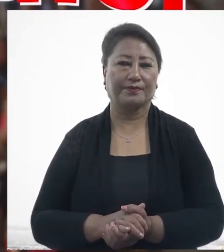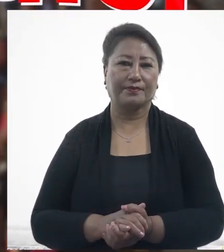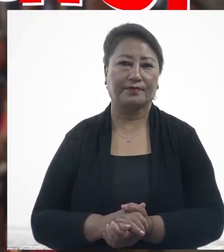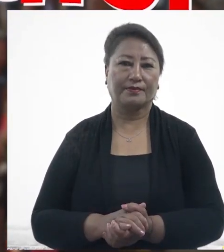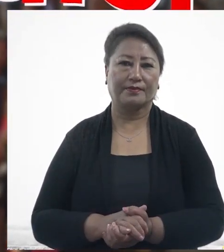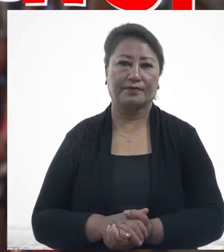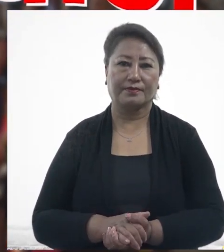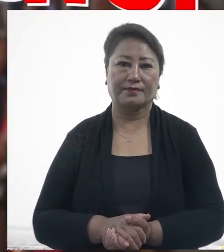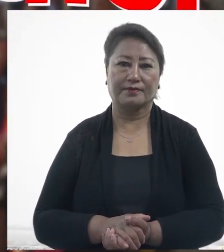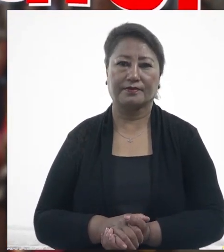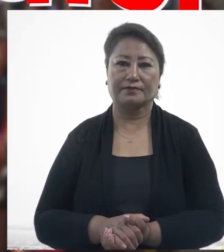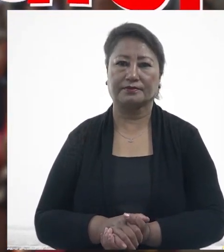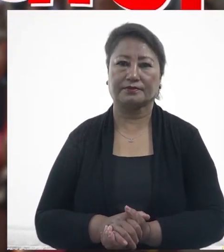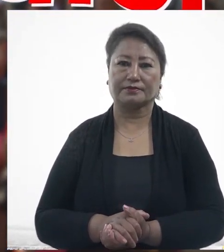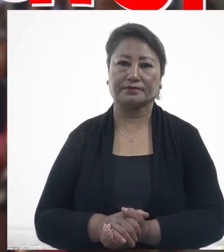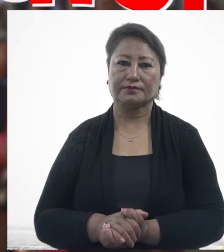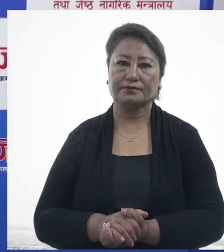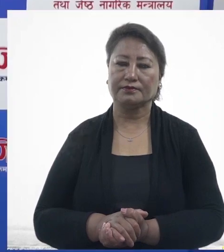धन्यवाद।